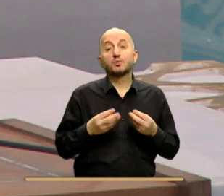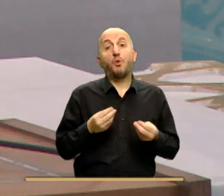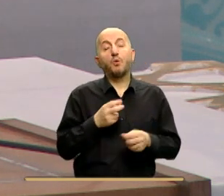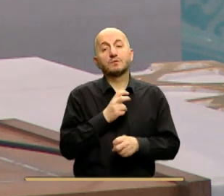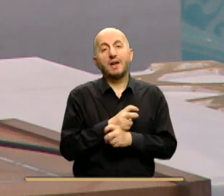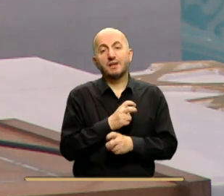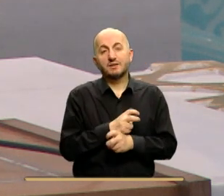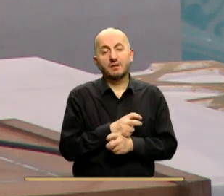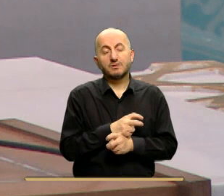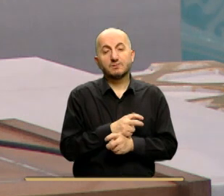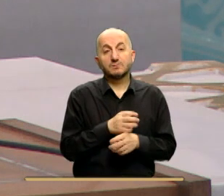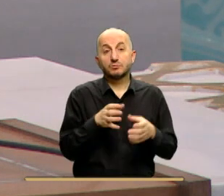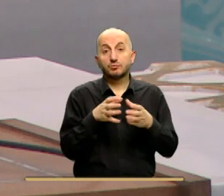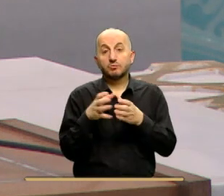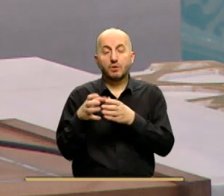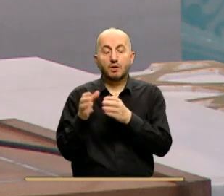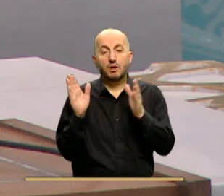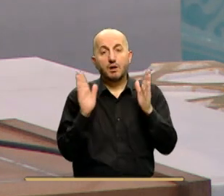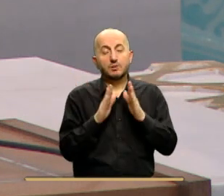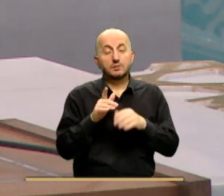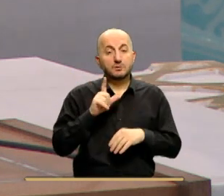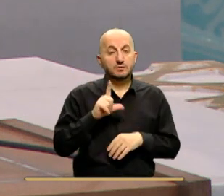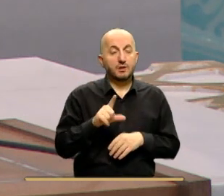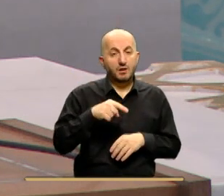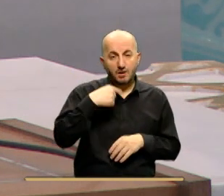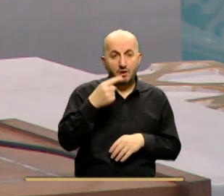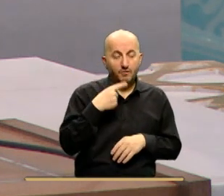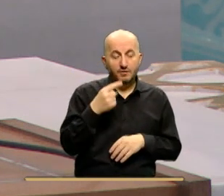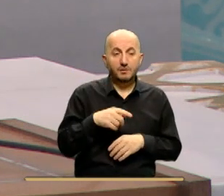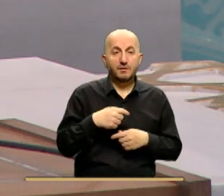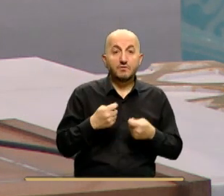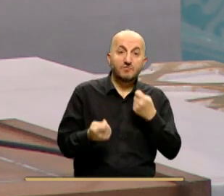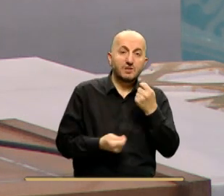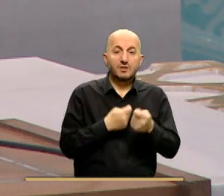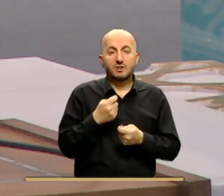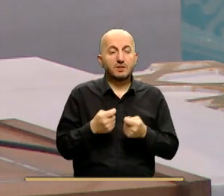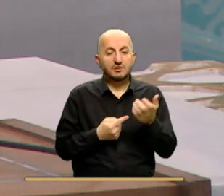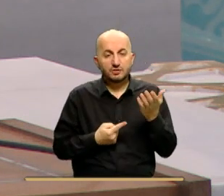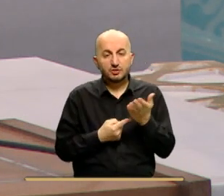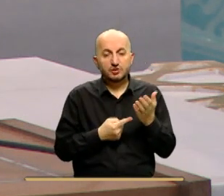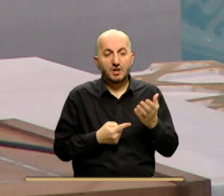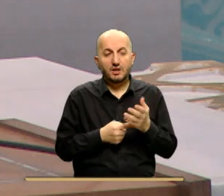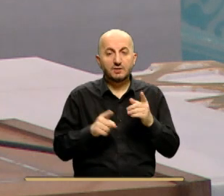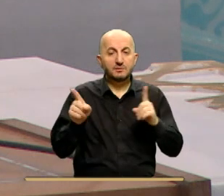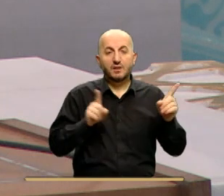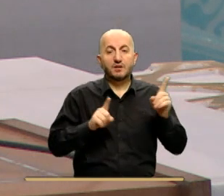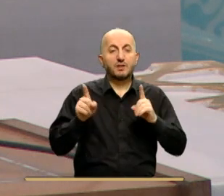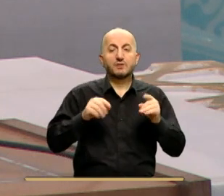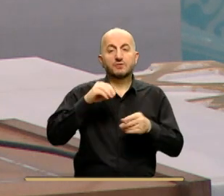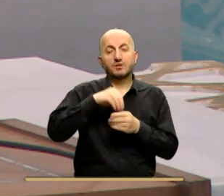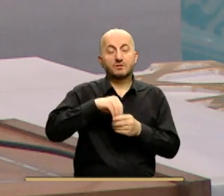tehlikeli akımlara karşı gerek kavli, fiili, gerekse dijital dünyada hep